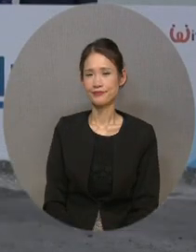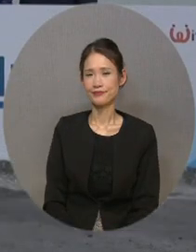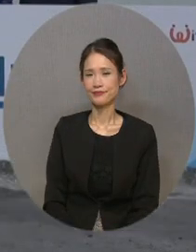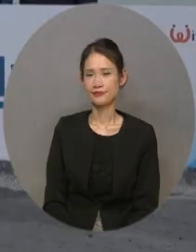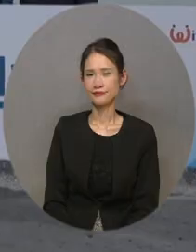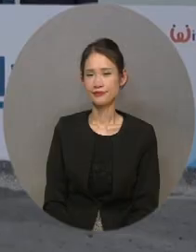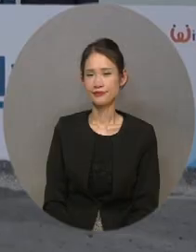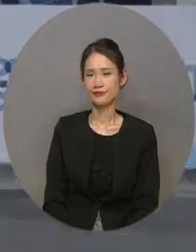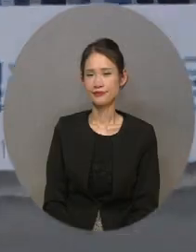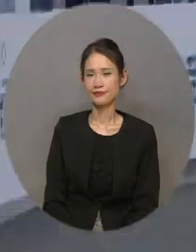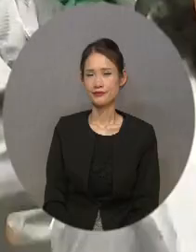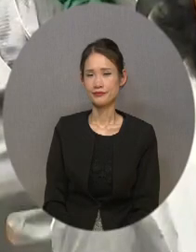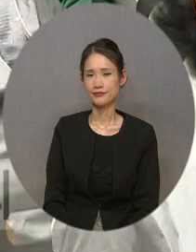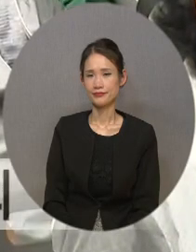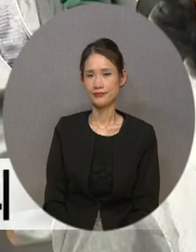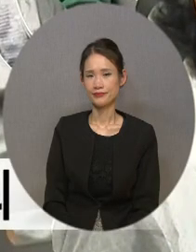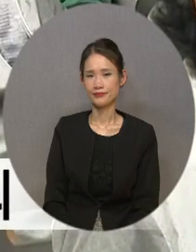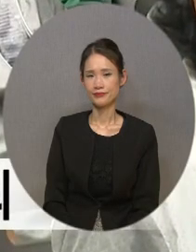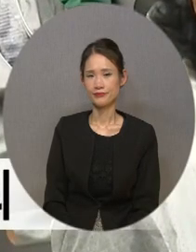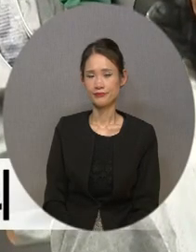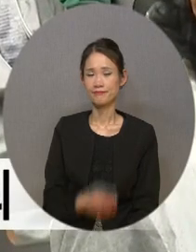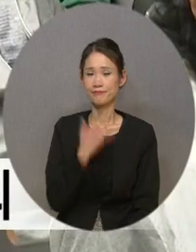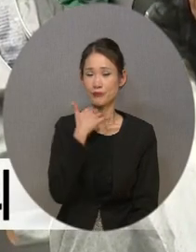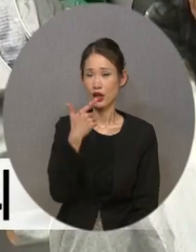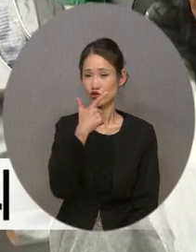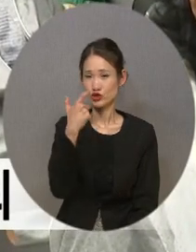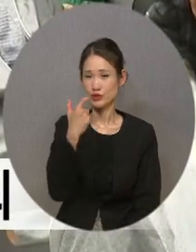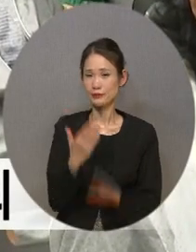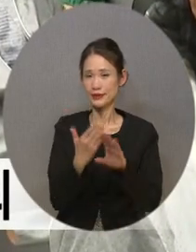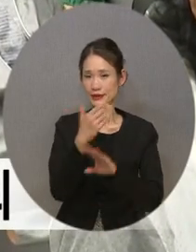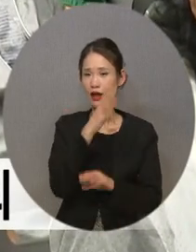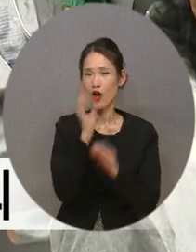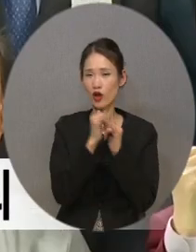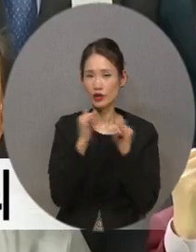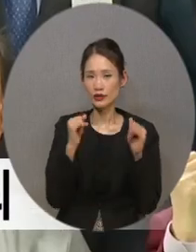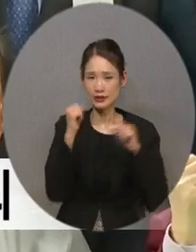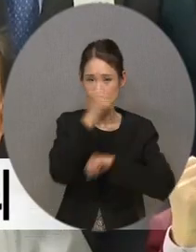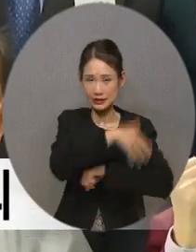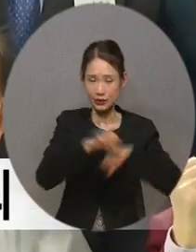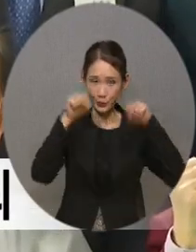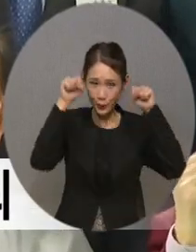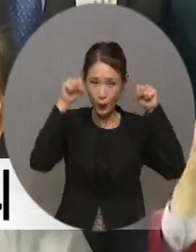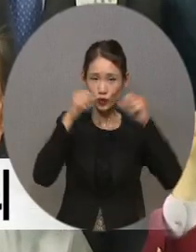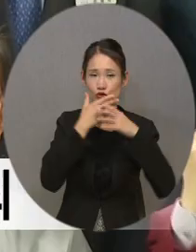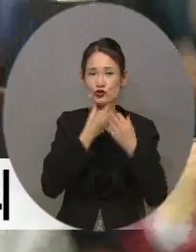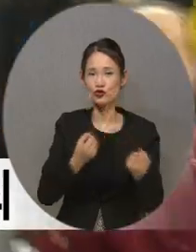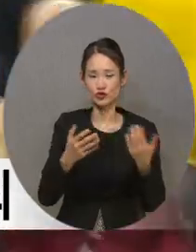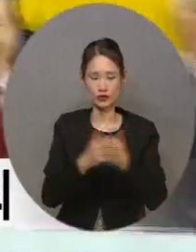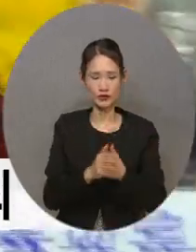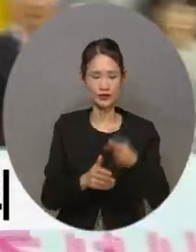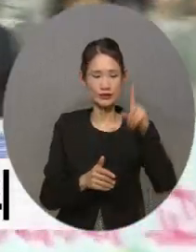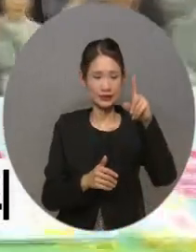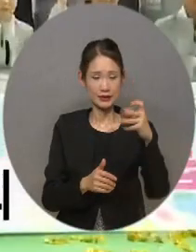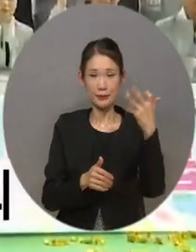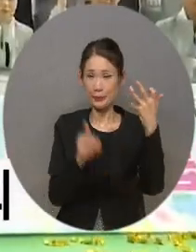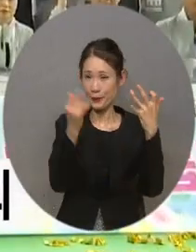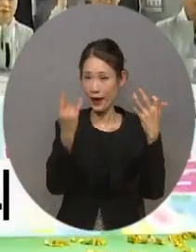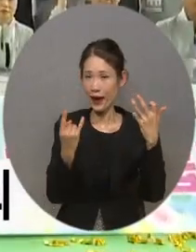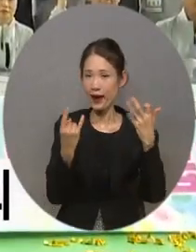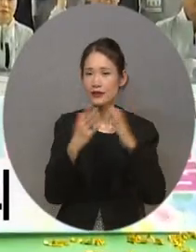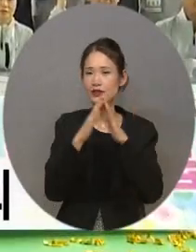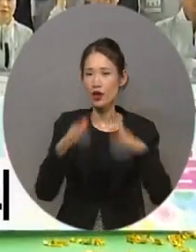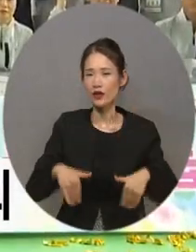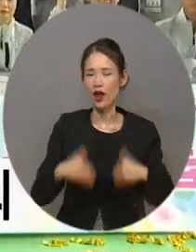정우현입니다. 만 60세 이상 어르신들의 스포츠 축제인 제18회 전남 어르신 생활체육대회